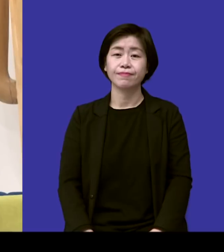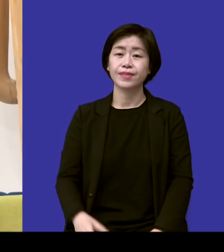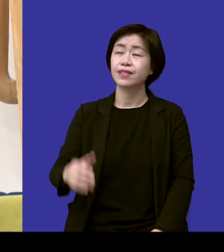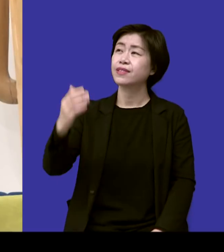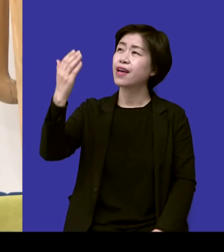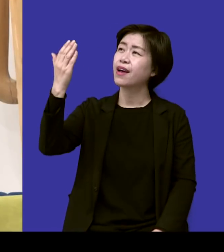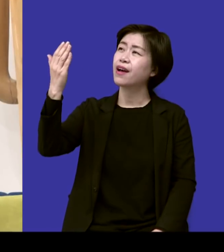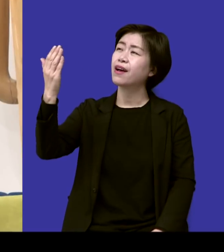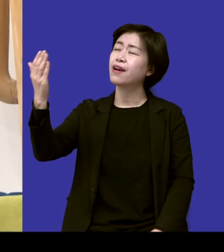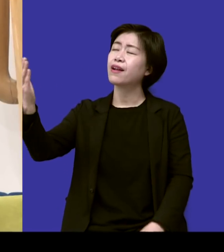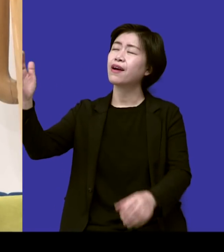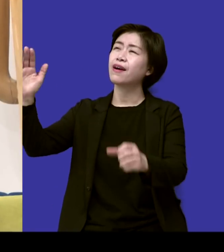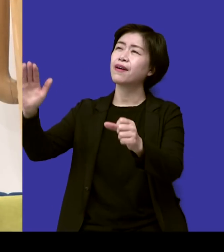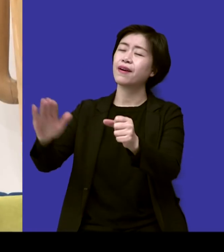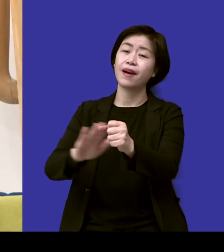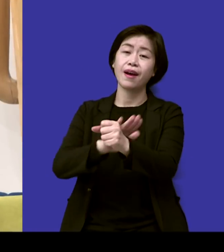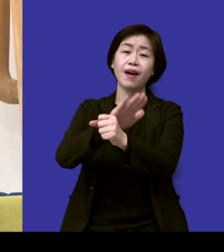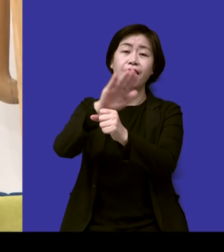그